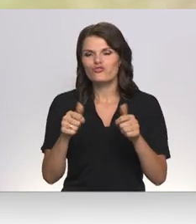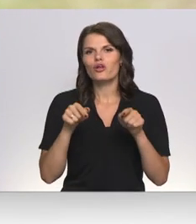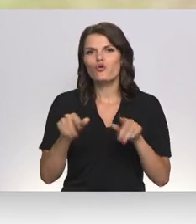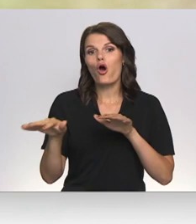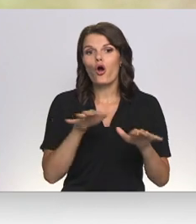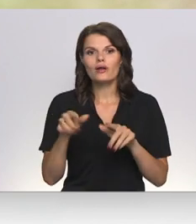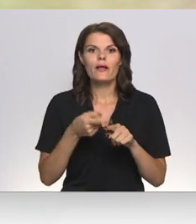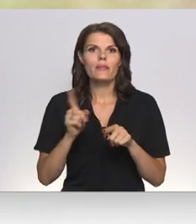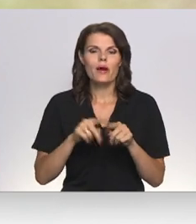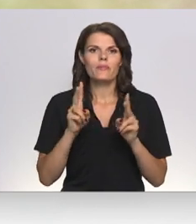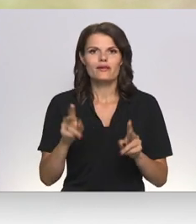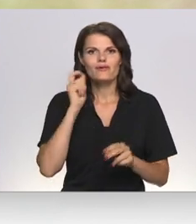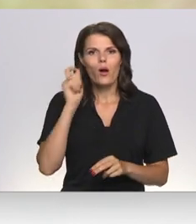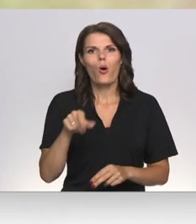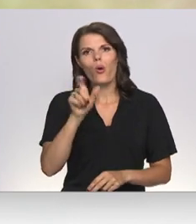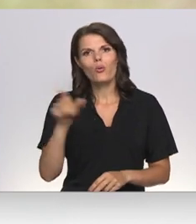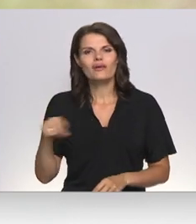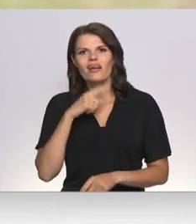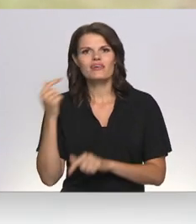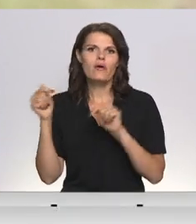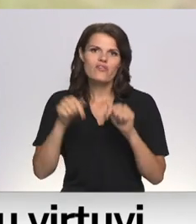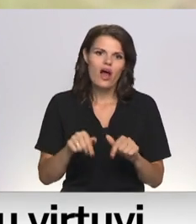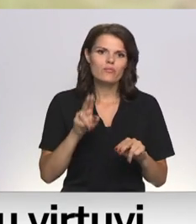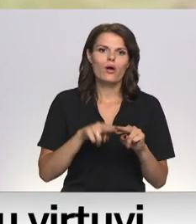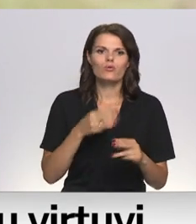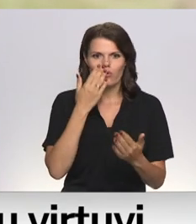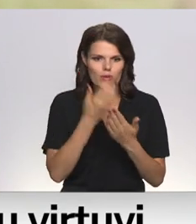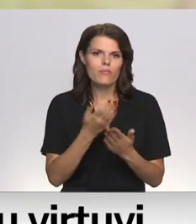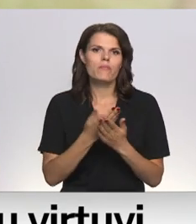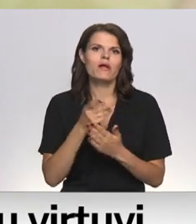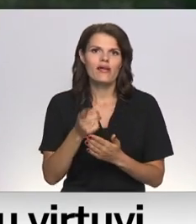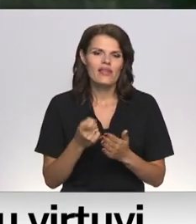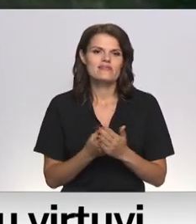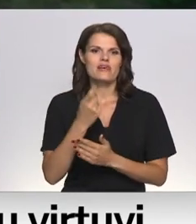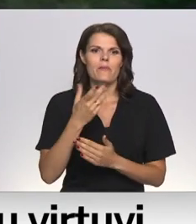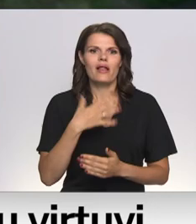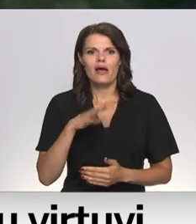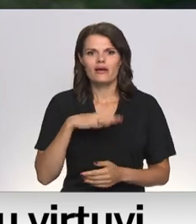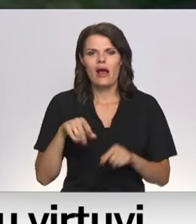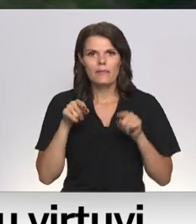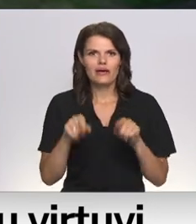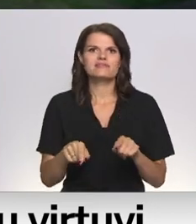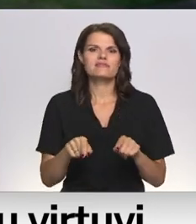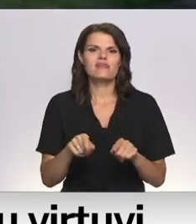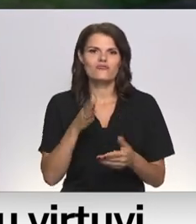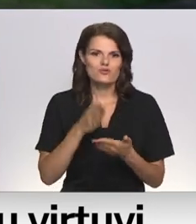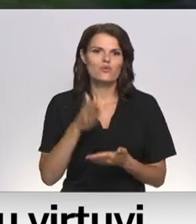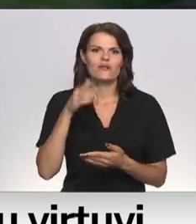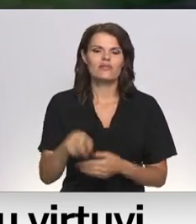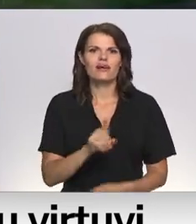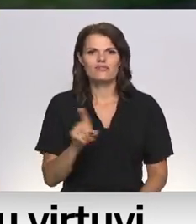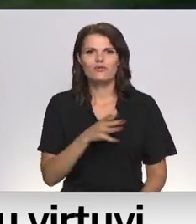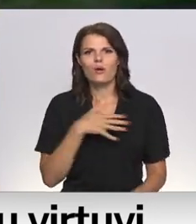organizēts, tāpēc, ka Ukraiņi būtu gribējuši atbraukt un parādīt mums. Nu, tas iemesls, kā dēļ tas notiek, tas ir